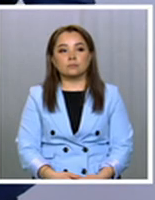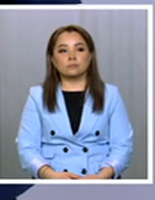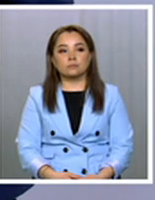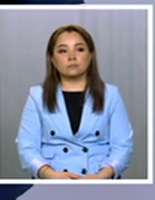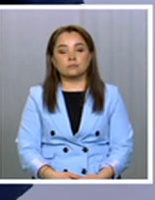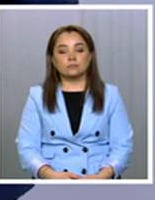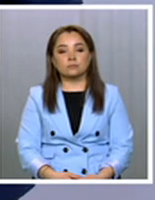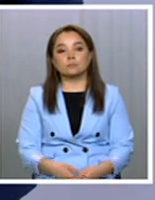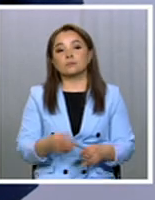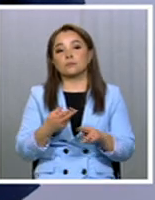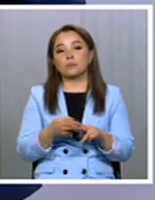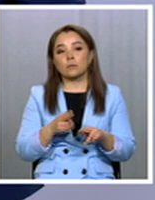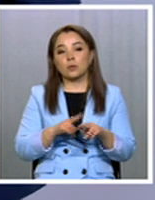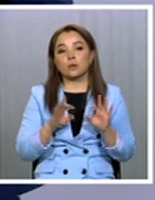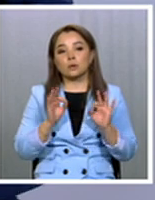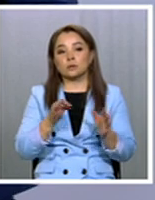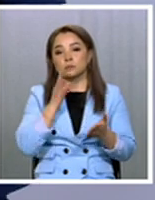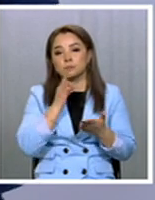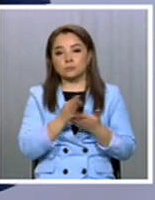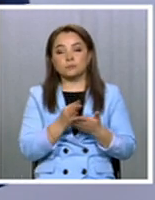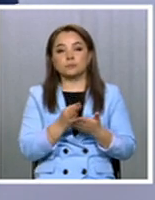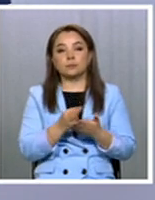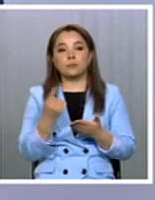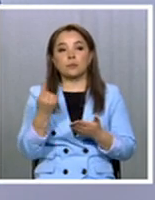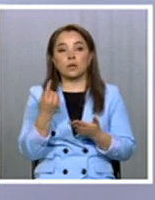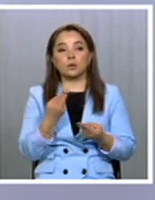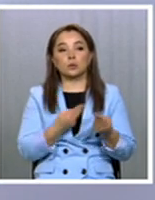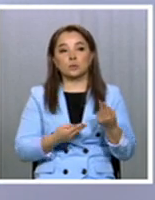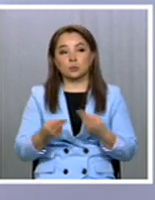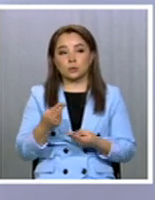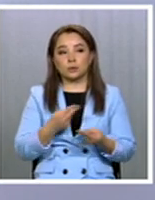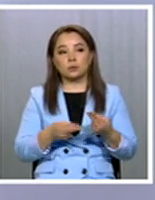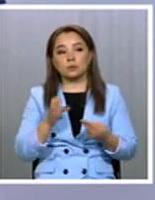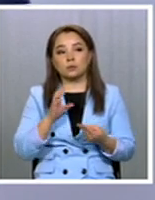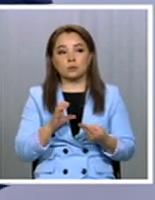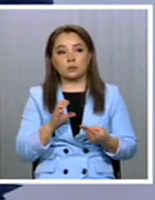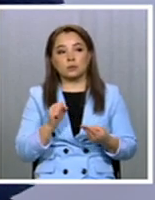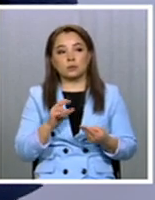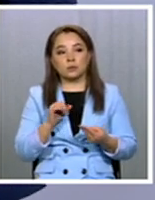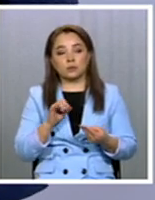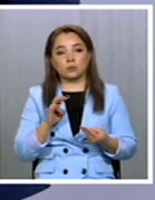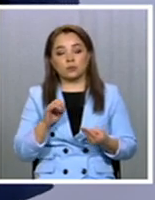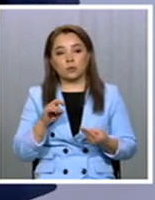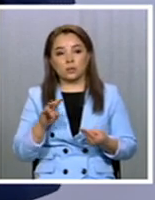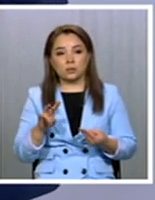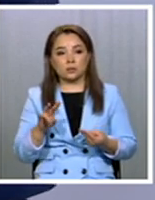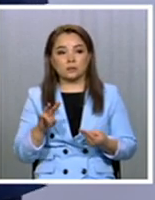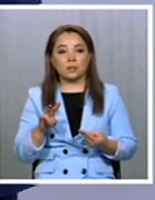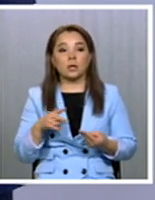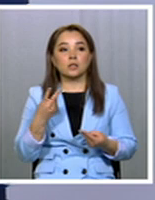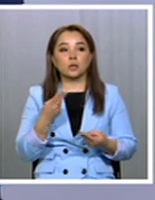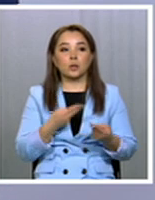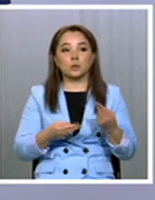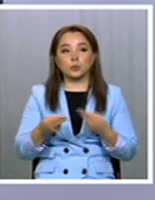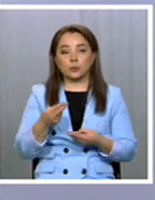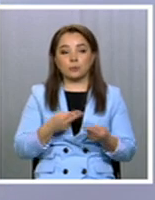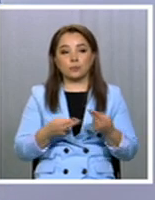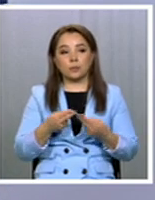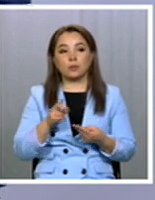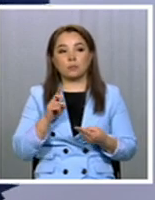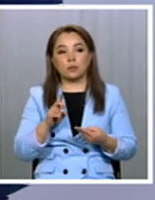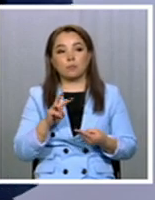Оқушылар, дұрыс айтасыздар. Бірінші суретте Сәкен Сейфуллин, екінші суретте